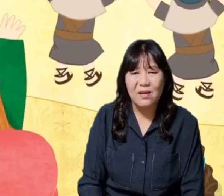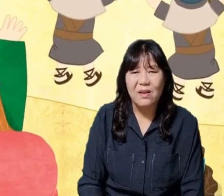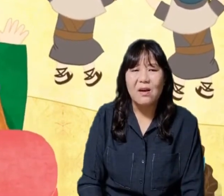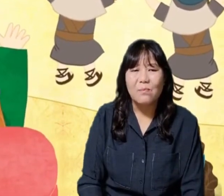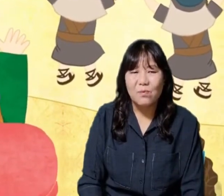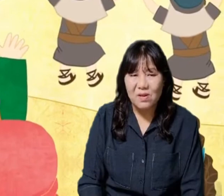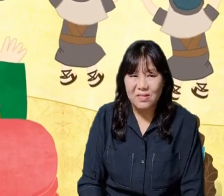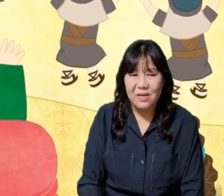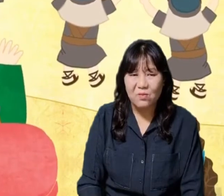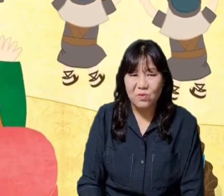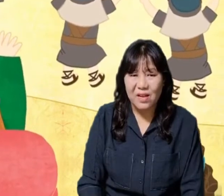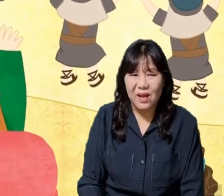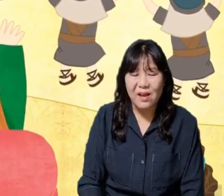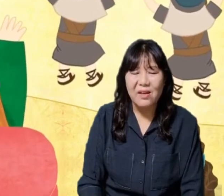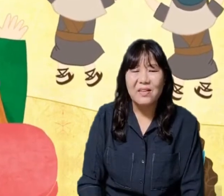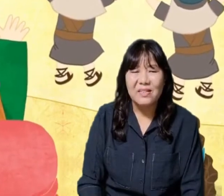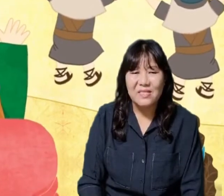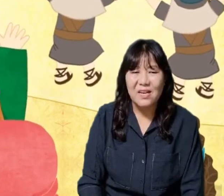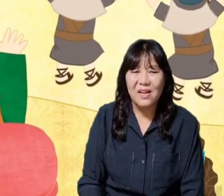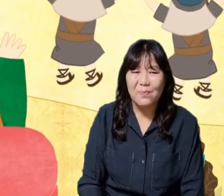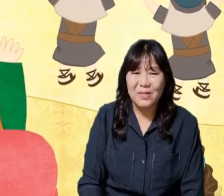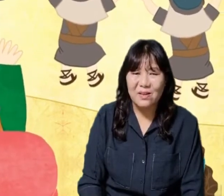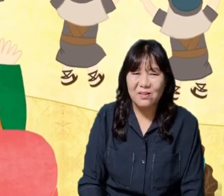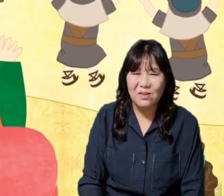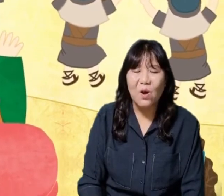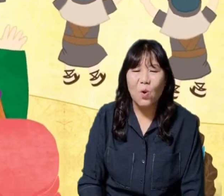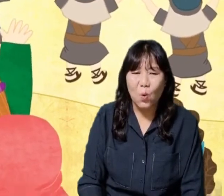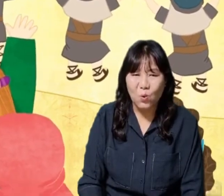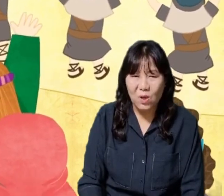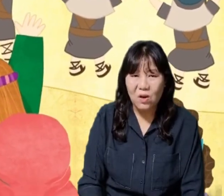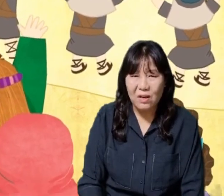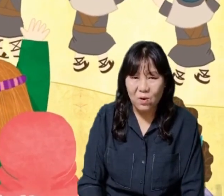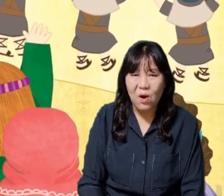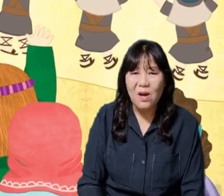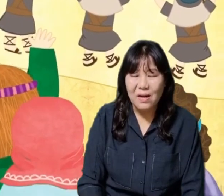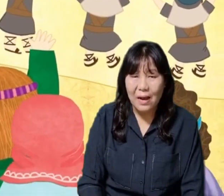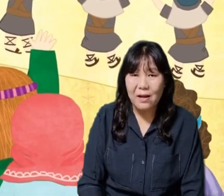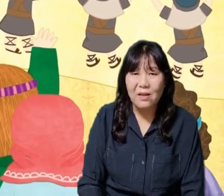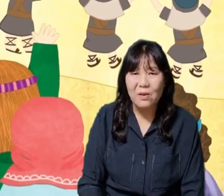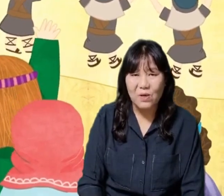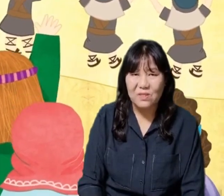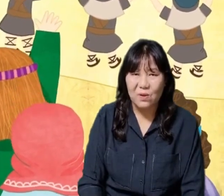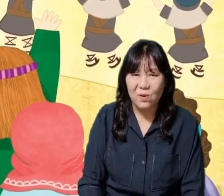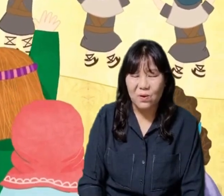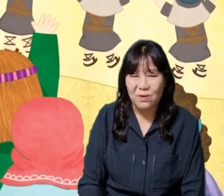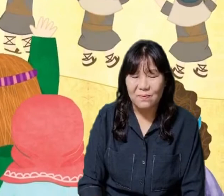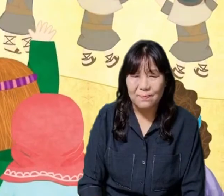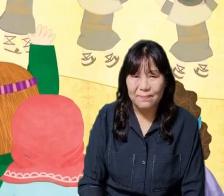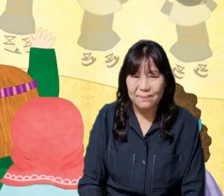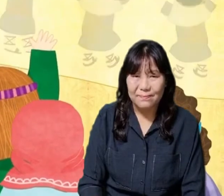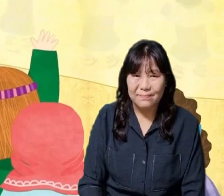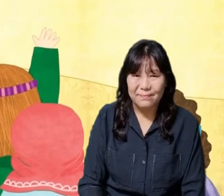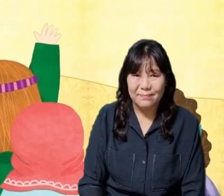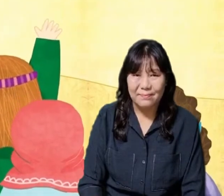때 블레셋 군대가 이스라엘 백성을 공격하러 가까이 왔어요.